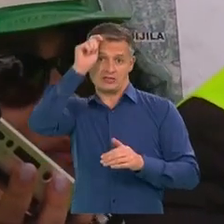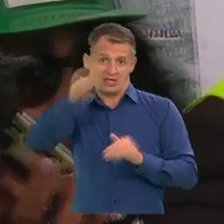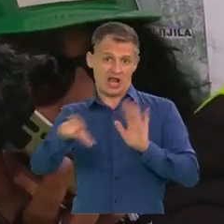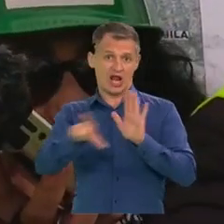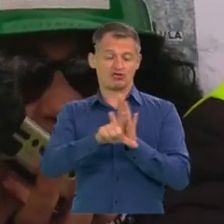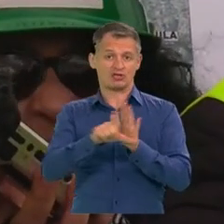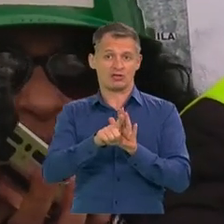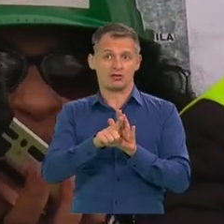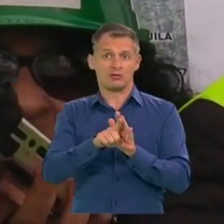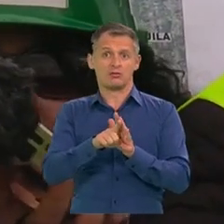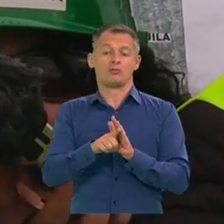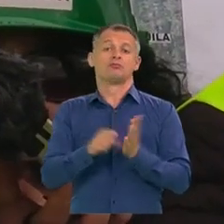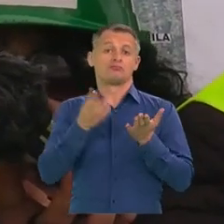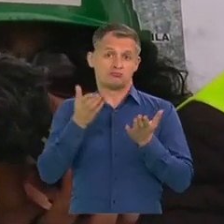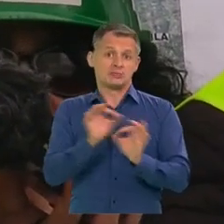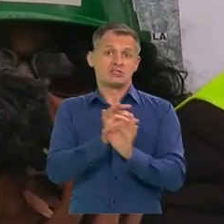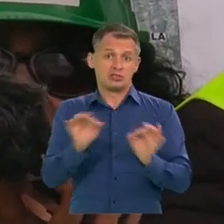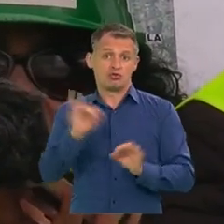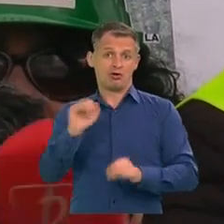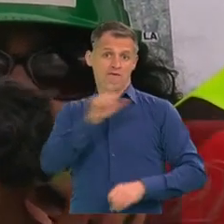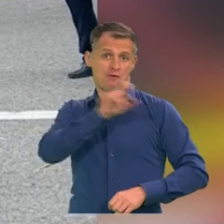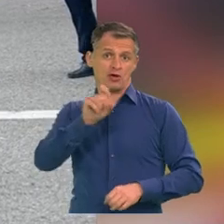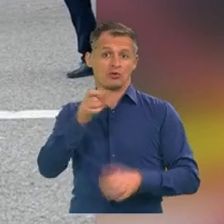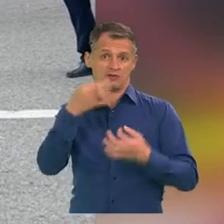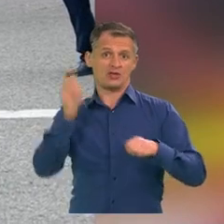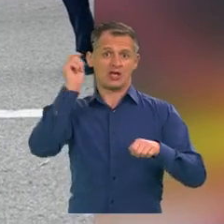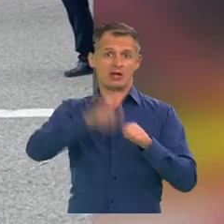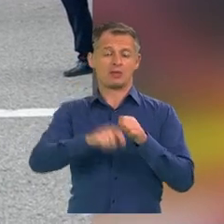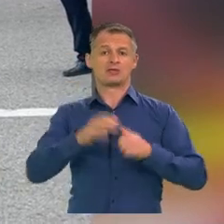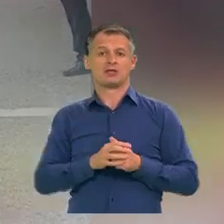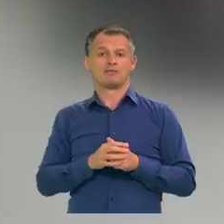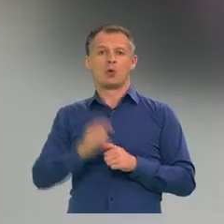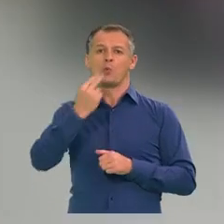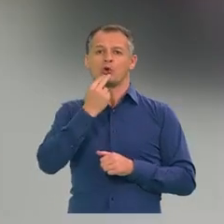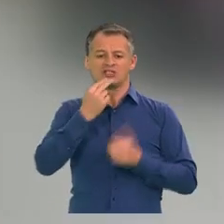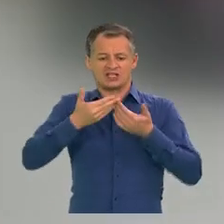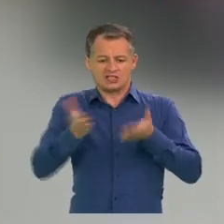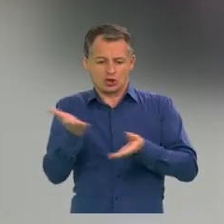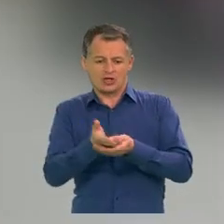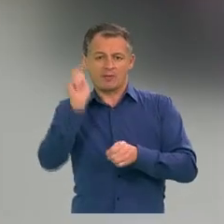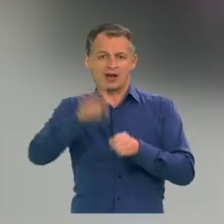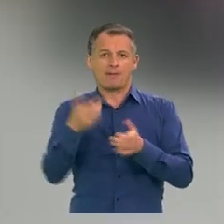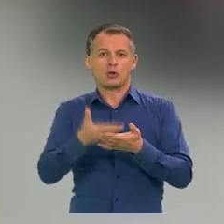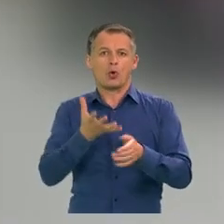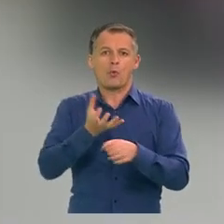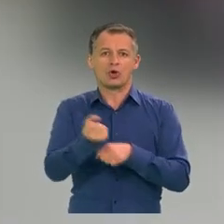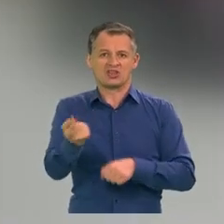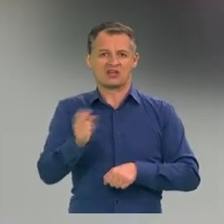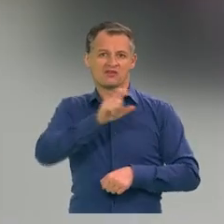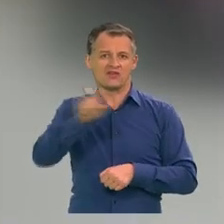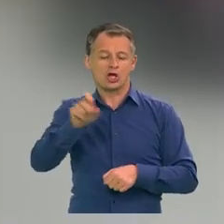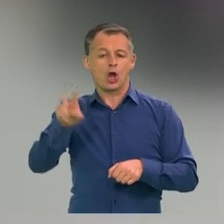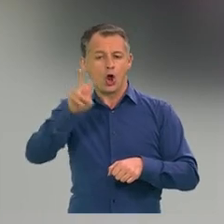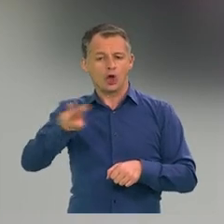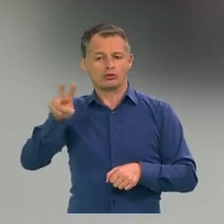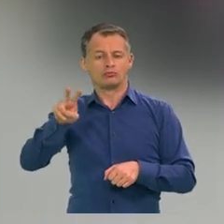și legii, sigur că vinovații vor plăti. Polițiștii au deschis un dosar penal pentru ucidere din culpă și continuă cercetările